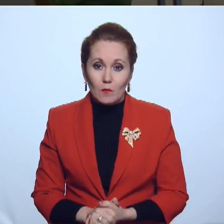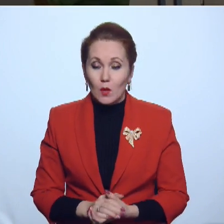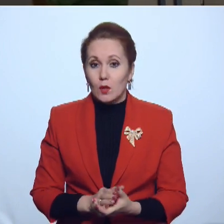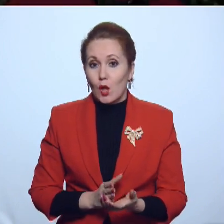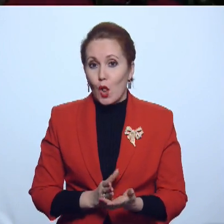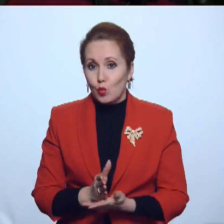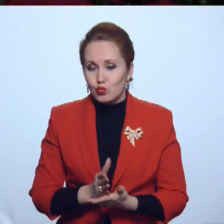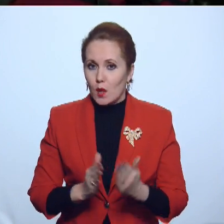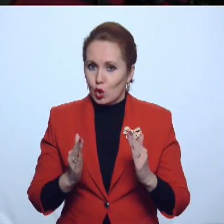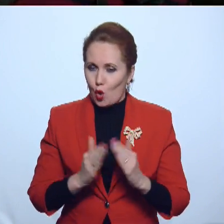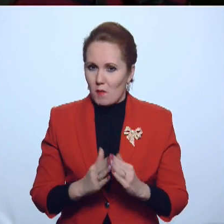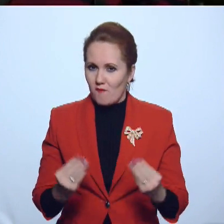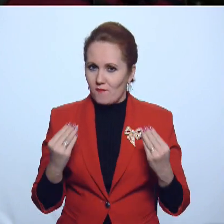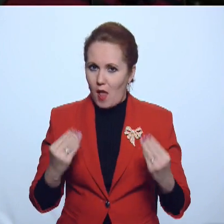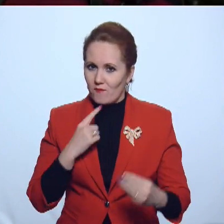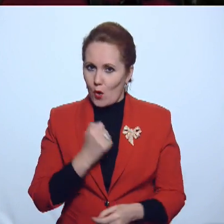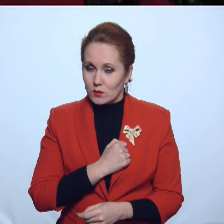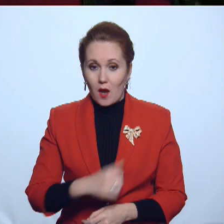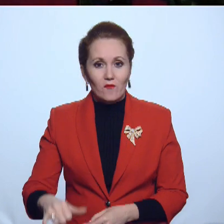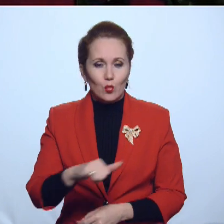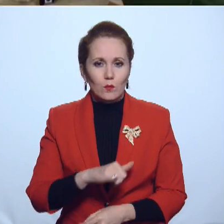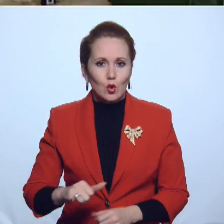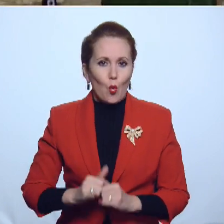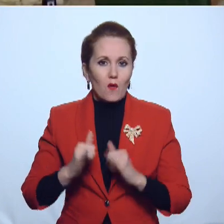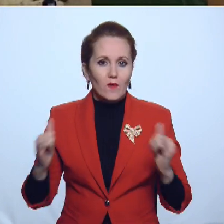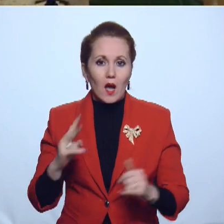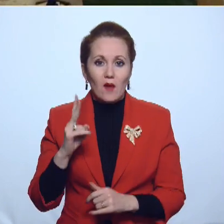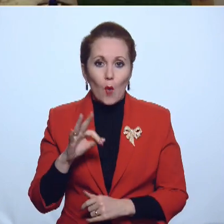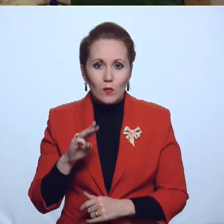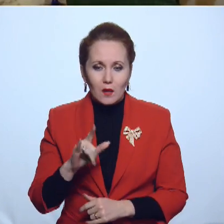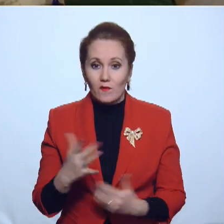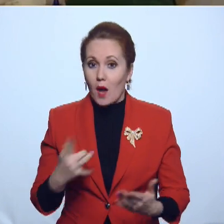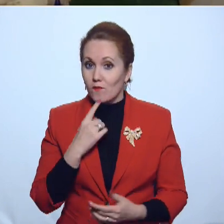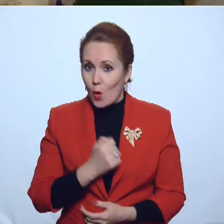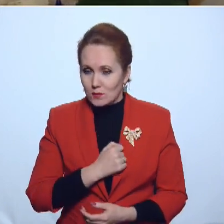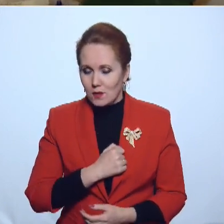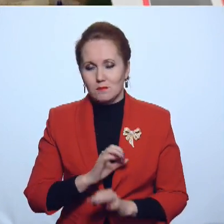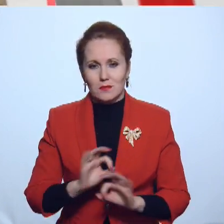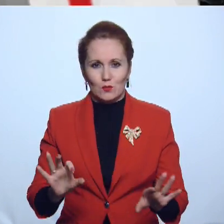Служба дома и в элитных войсках. Удмуртии увеличили квоты. В какие войска, расскажем.